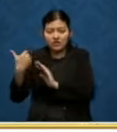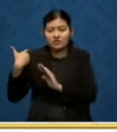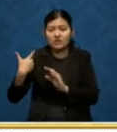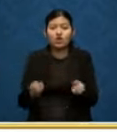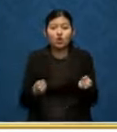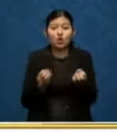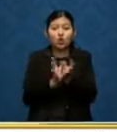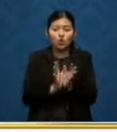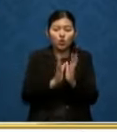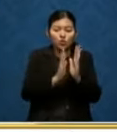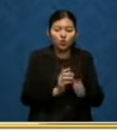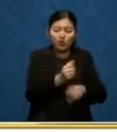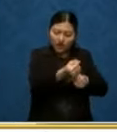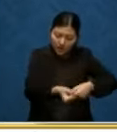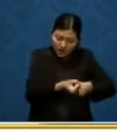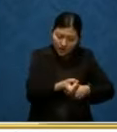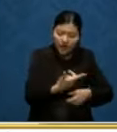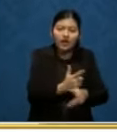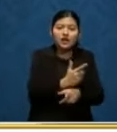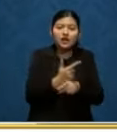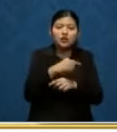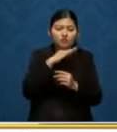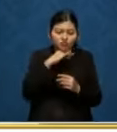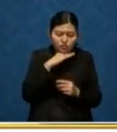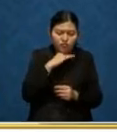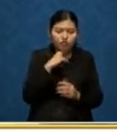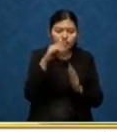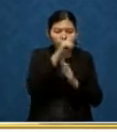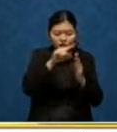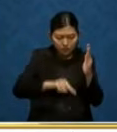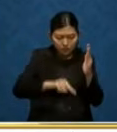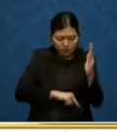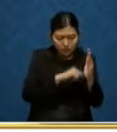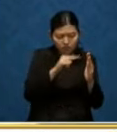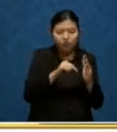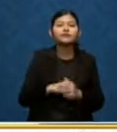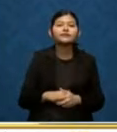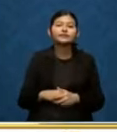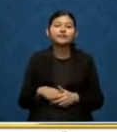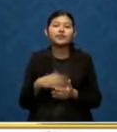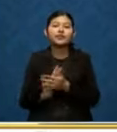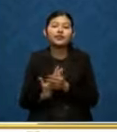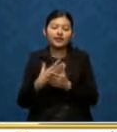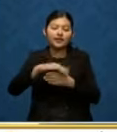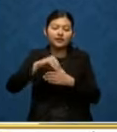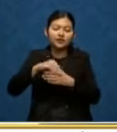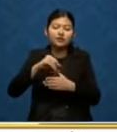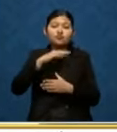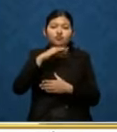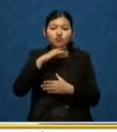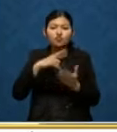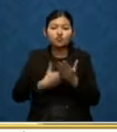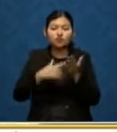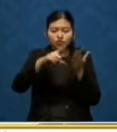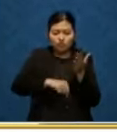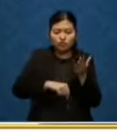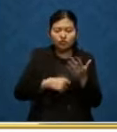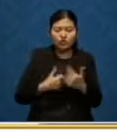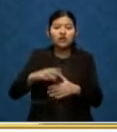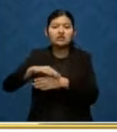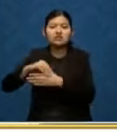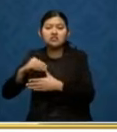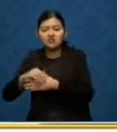เกษตรกรผู้เลี้ยงหมูในประเทศอย่างมากมายมหาศาลครับท่านประธานครับนอกจากราคาเนื้อหมูจะตกต่ำแล้วนะครับเนื้อหมูเถื่อนนะครับยัง